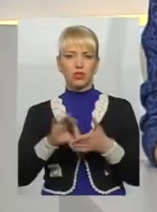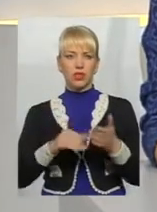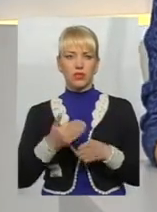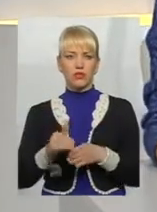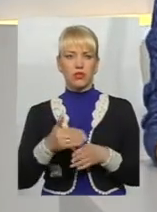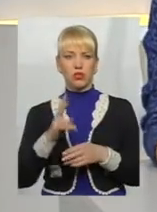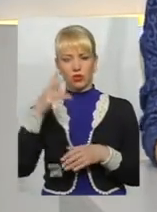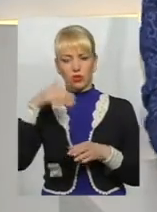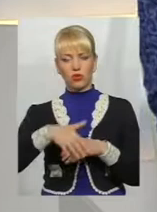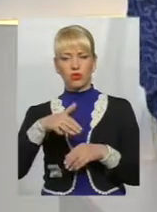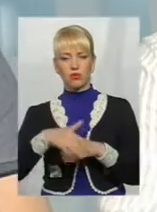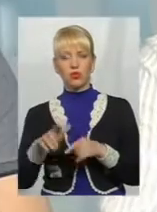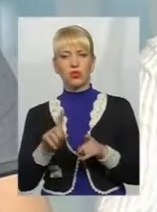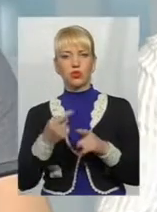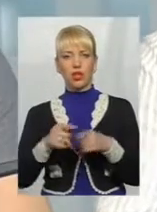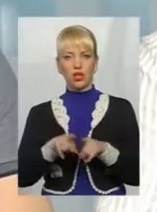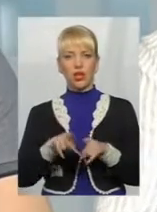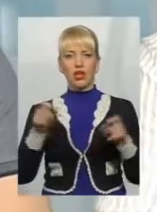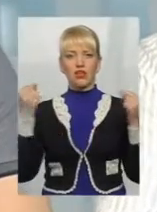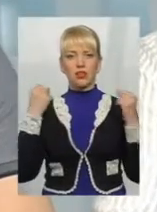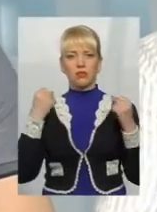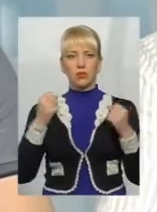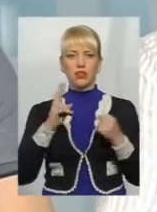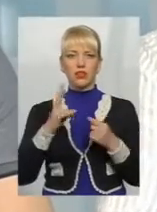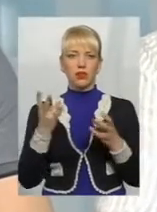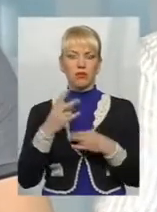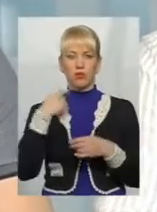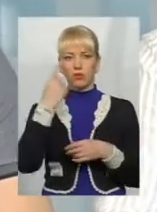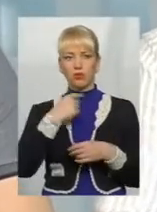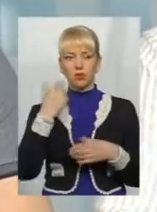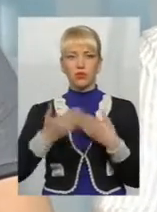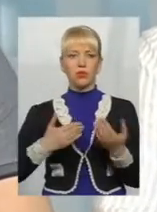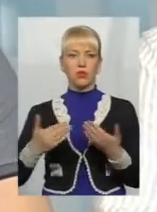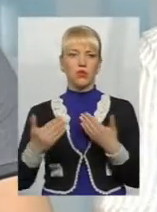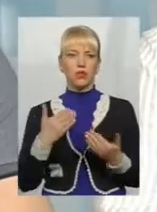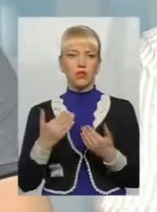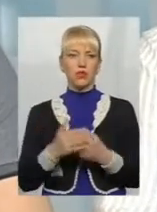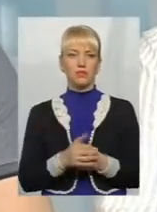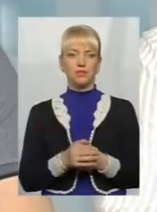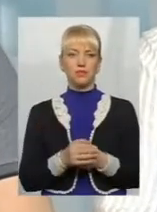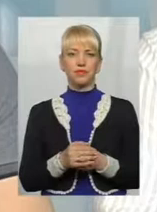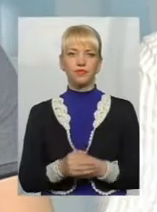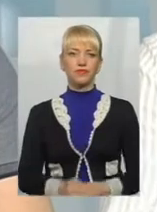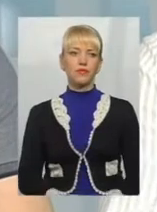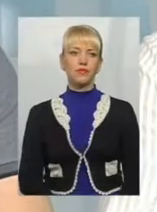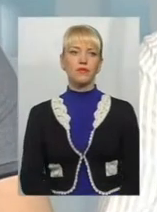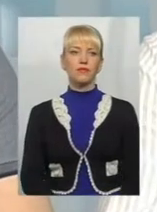має розуміння, так, що це виділяє зразу, а з ким приходиться особисто спілкуватися. От.